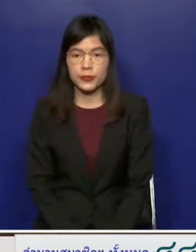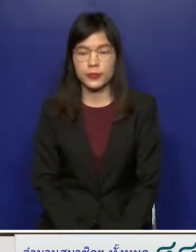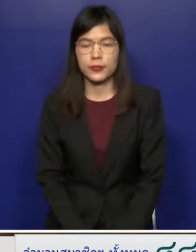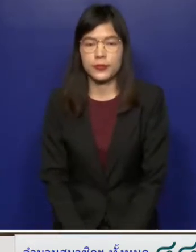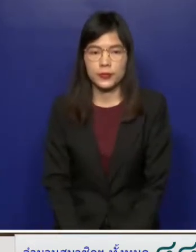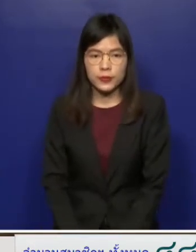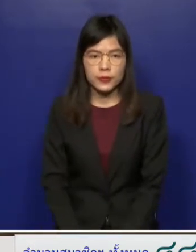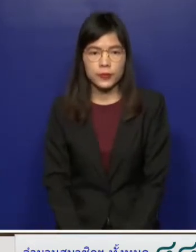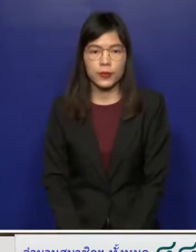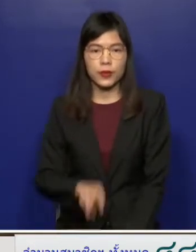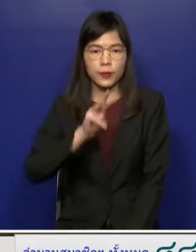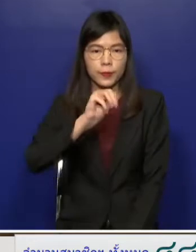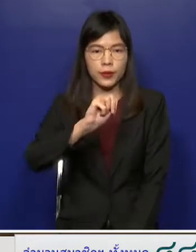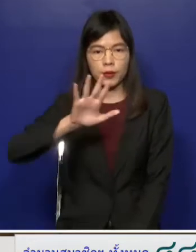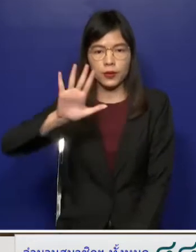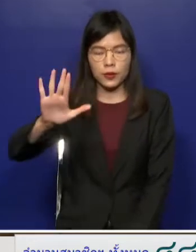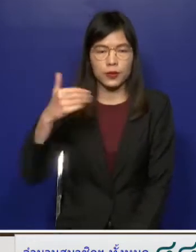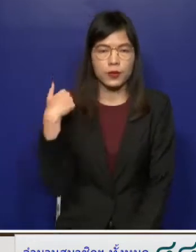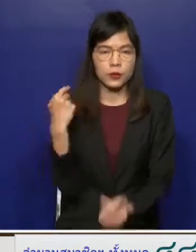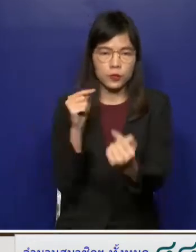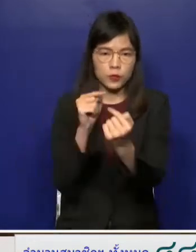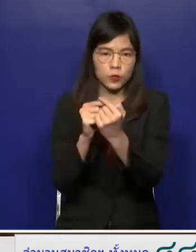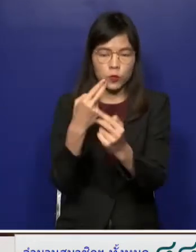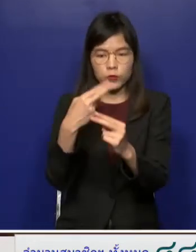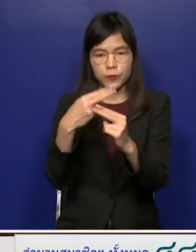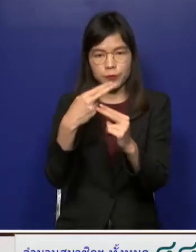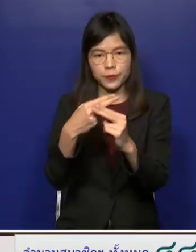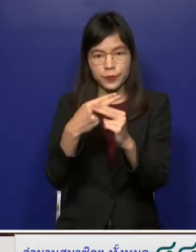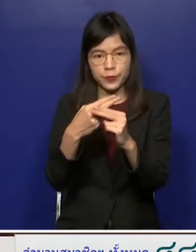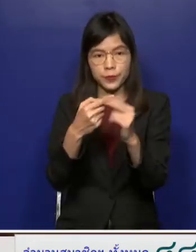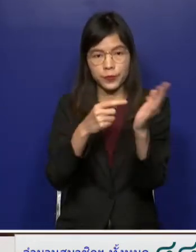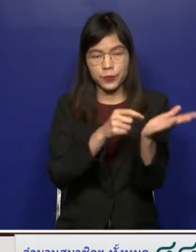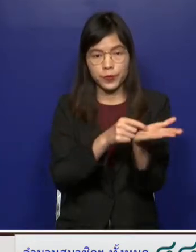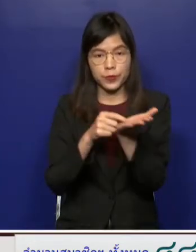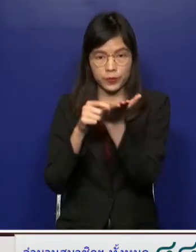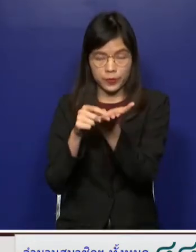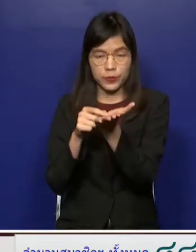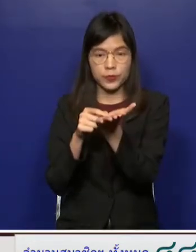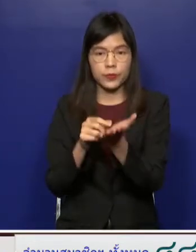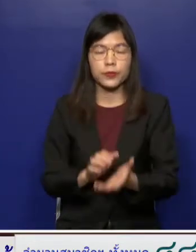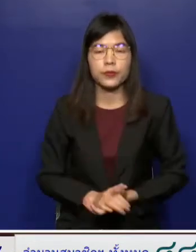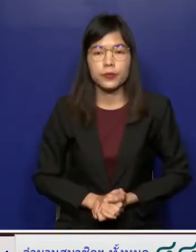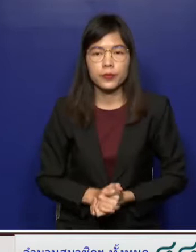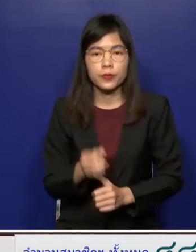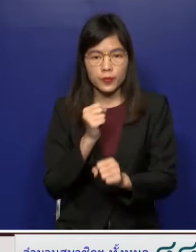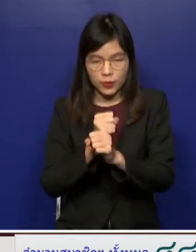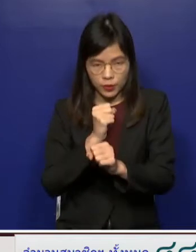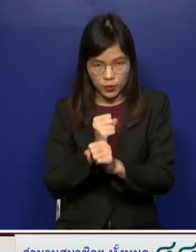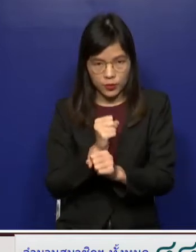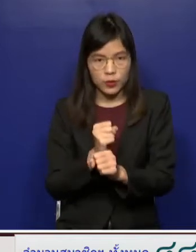เสนอชื่อเสนอข้อบัญญัติท้องถิ่นในเรื่องดังต่อไปนี้จะกระทำไม่ได้ซึ่งกำหนด